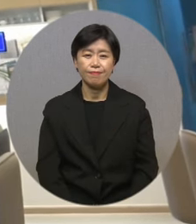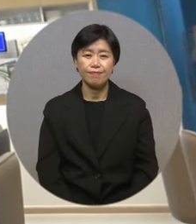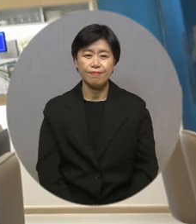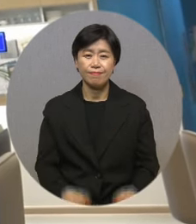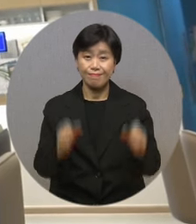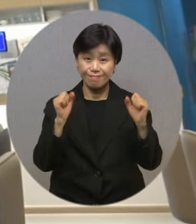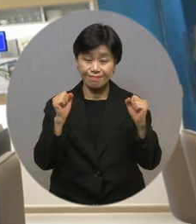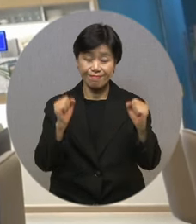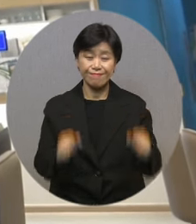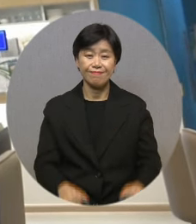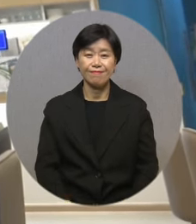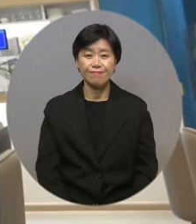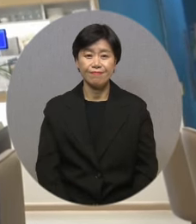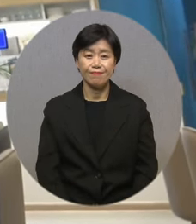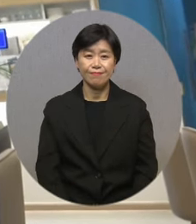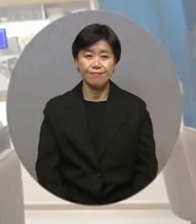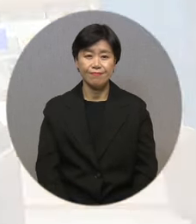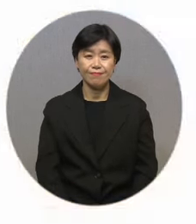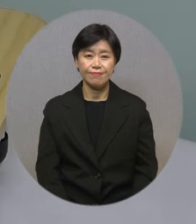파이팅!